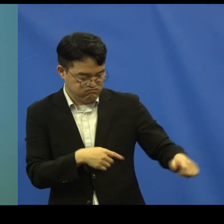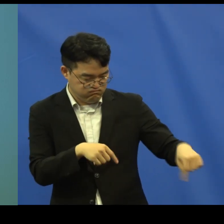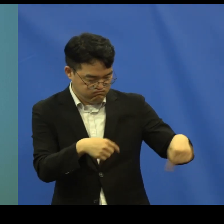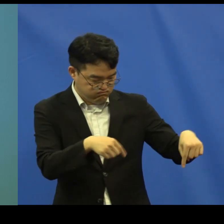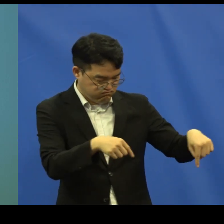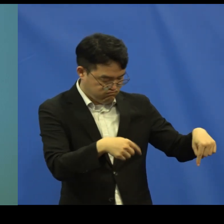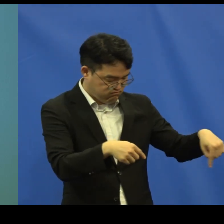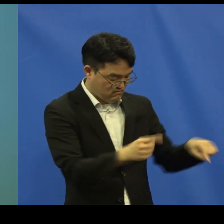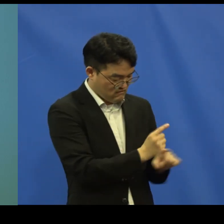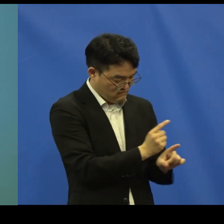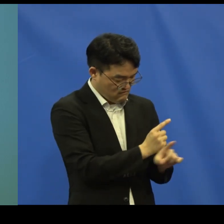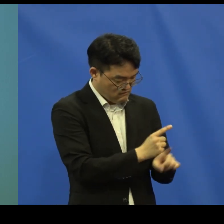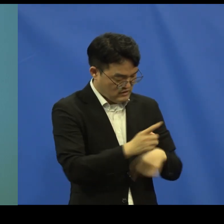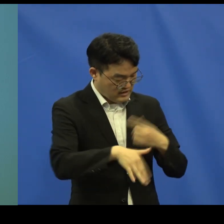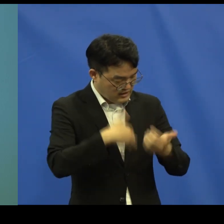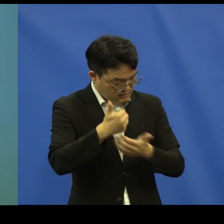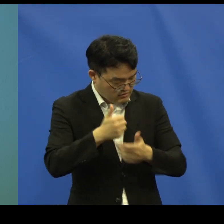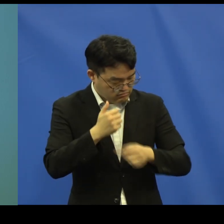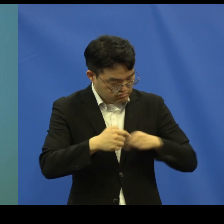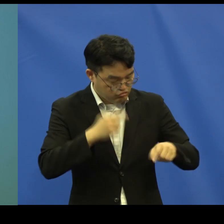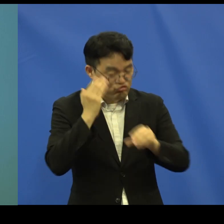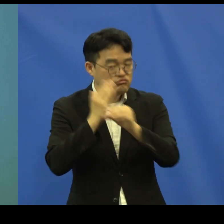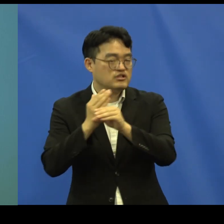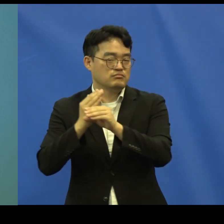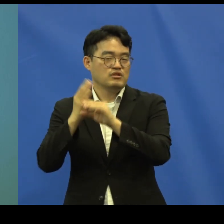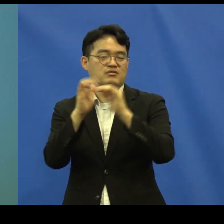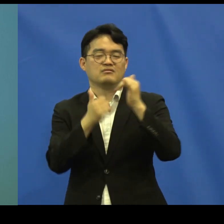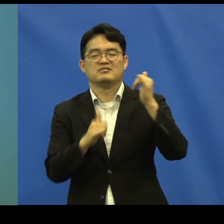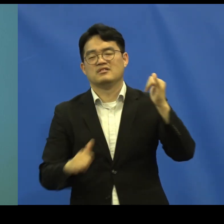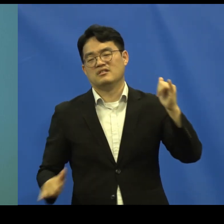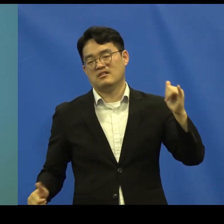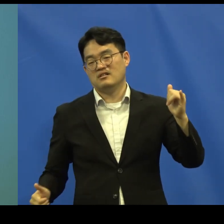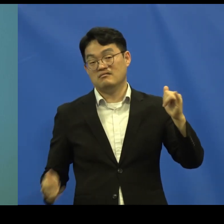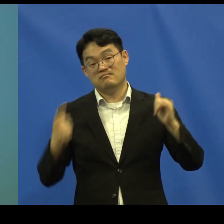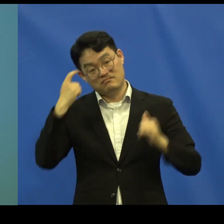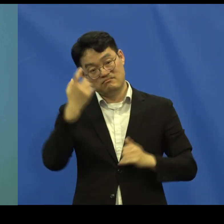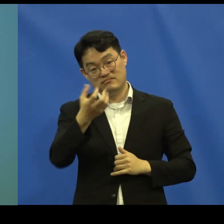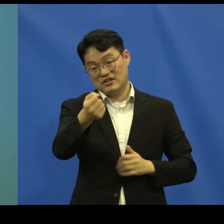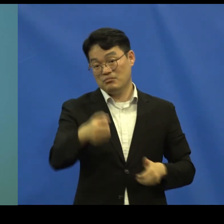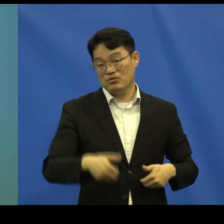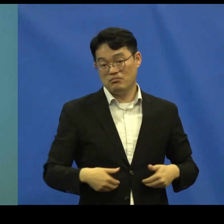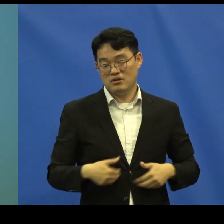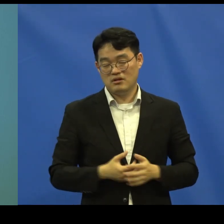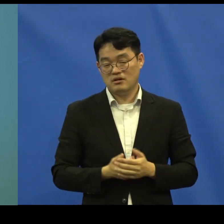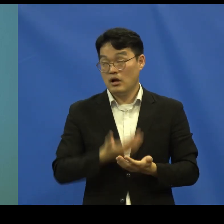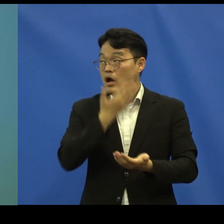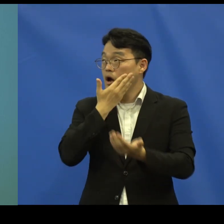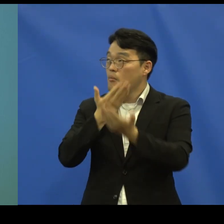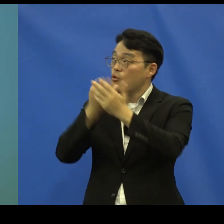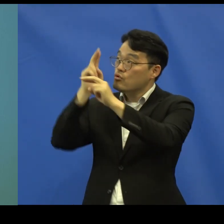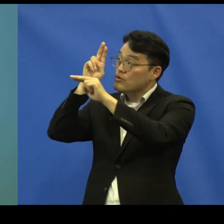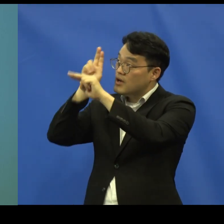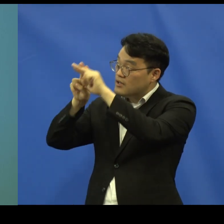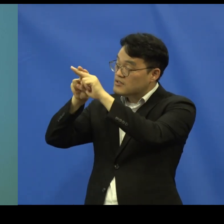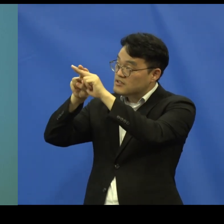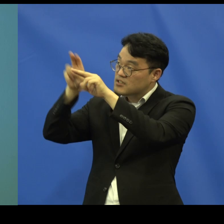계신다. 하나님이 계신다. 그래서 하나님 중심의 역사관을 가지도록 하는 거예요. 그 보좌에 앉으시니